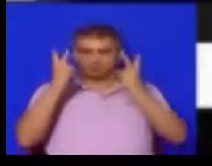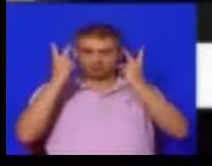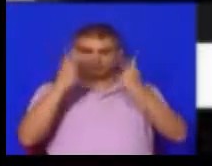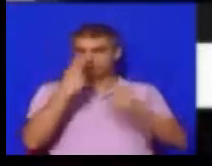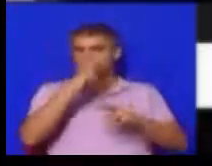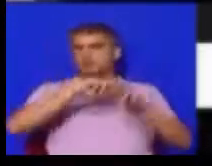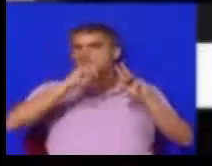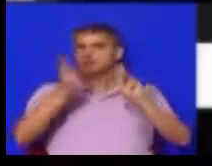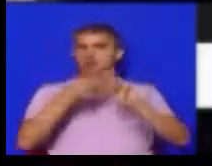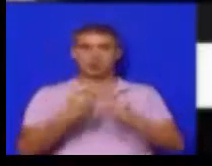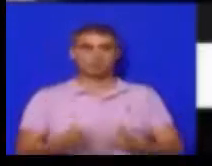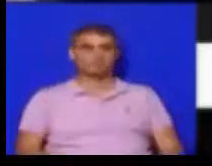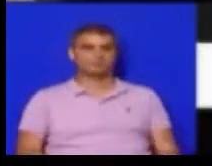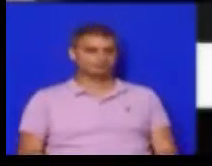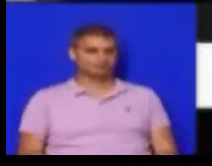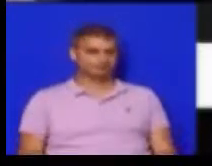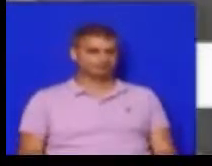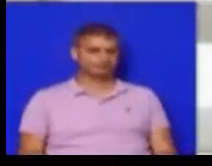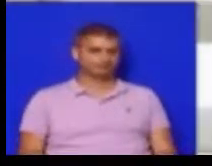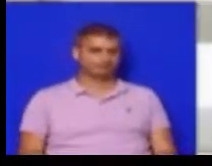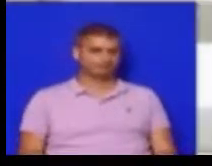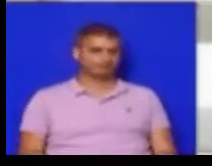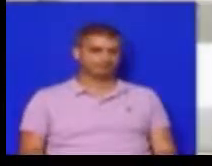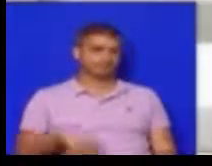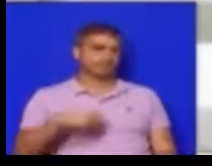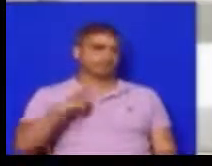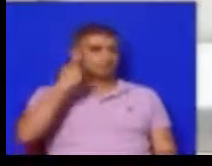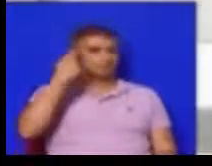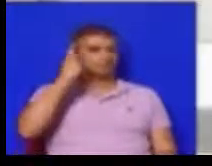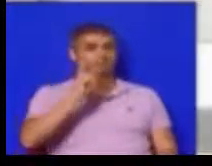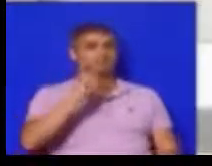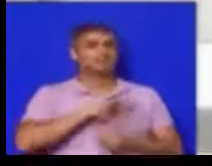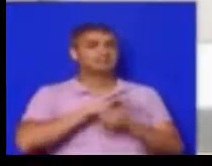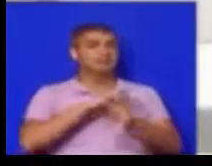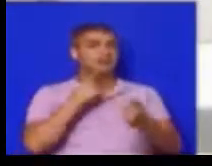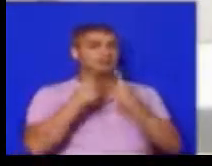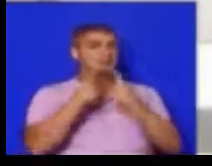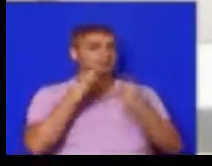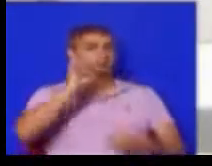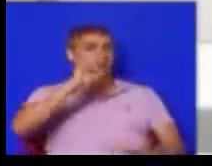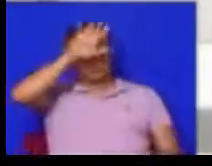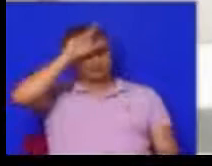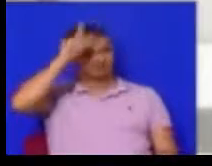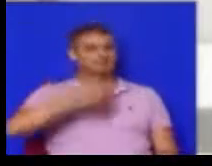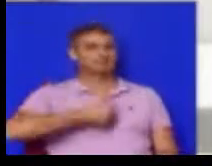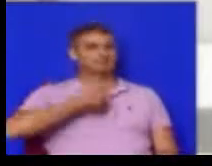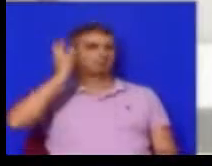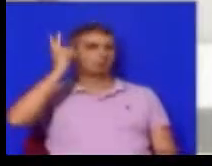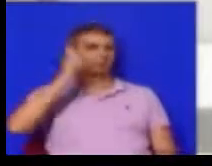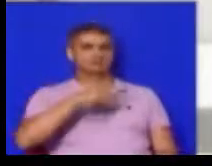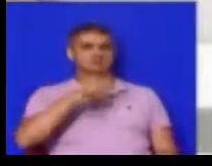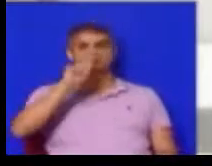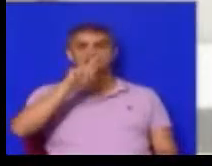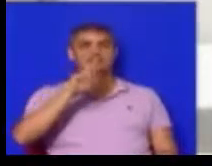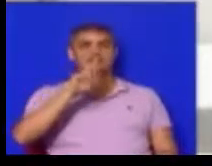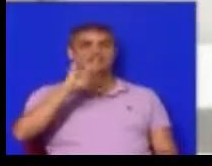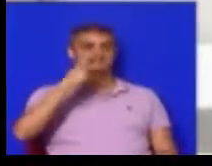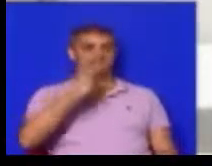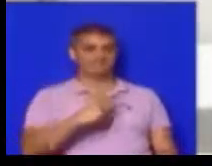כולו. תראי, אני חושב שמי שינהל את המסע ומתן בשביל האיראנים זה שר החוץ, זריף.